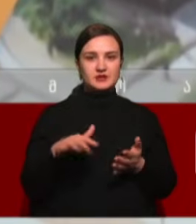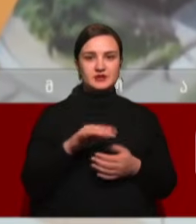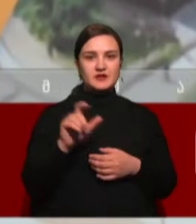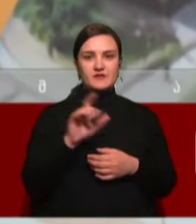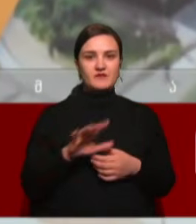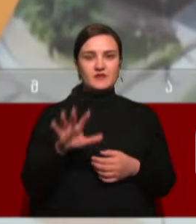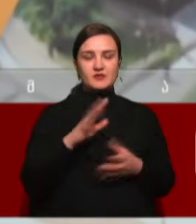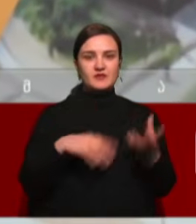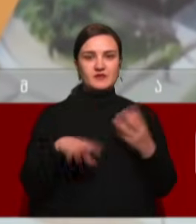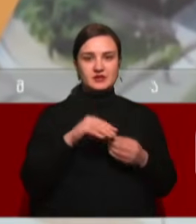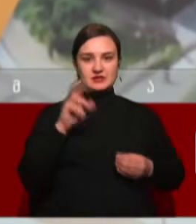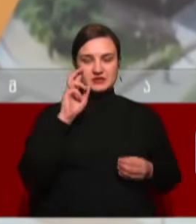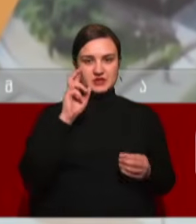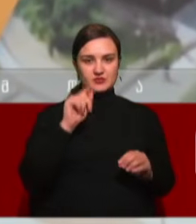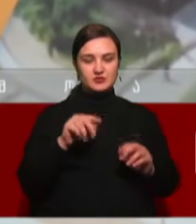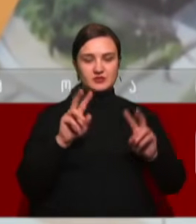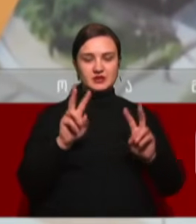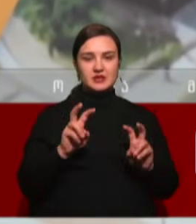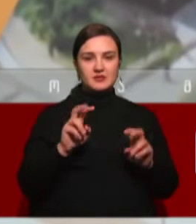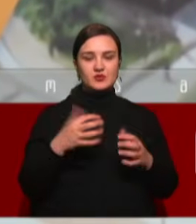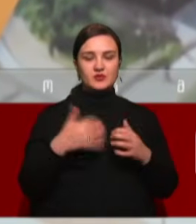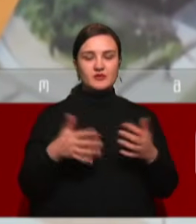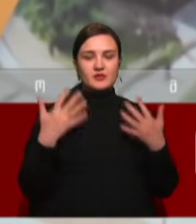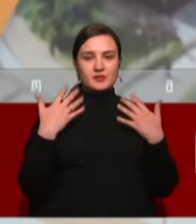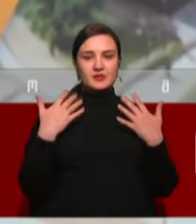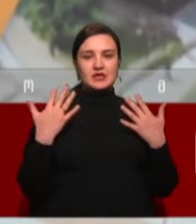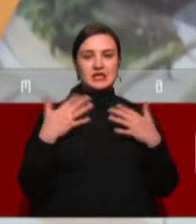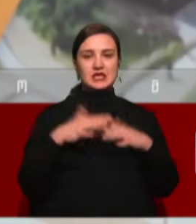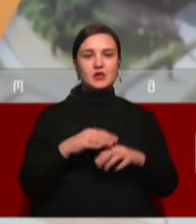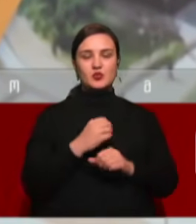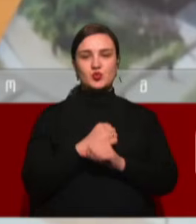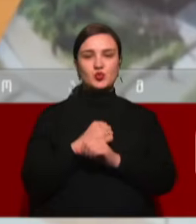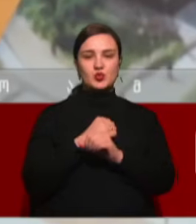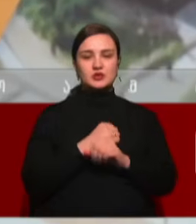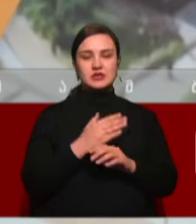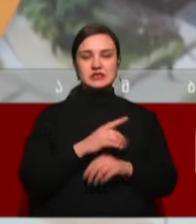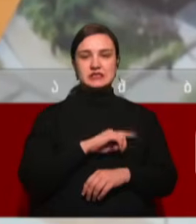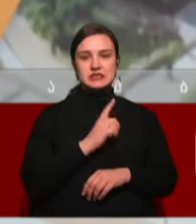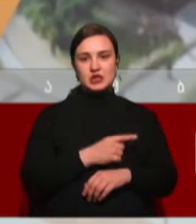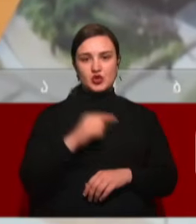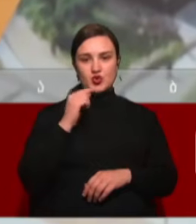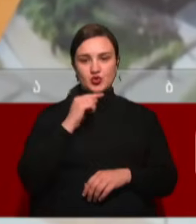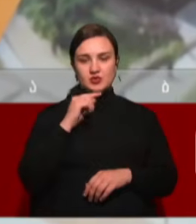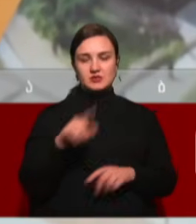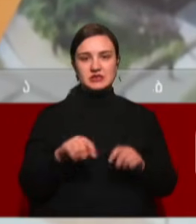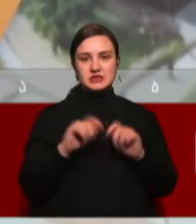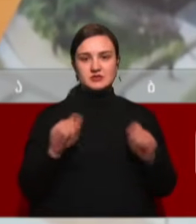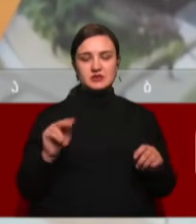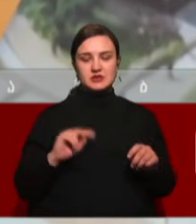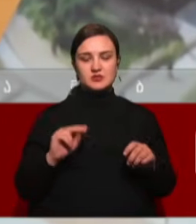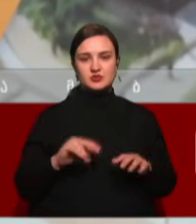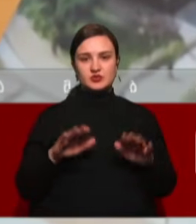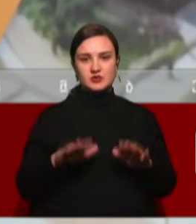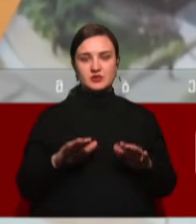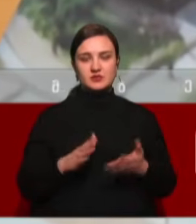ევროპის თითქმის ყველა სახელმწიფოს. თემატური პარკები და ინტეგრირებული კურორტები წარმოადგენს ძლიერ ეკონომიკას. ისინი ქმნიან სამუშაო ადგილებს